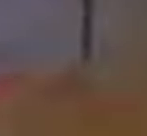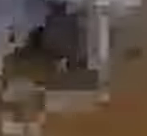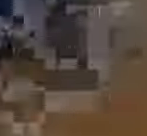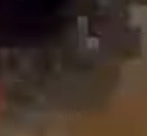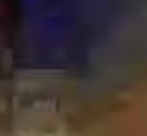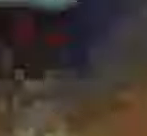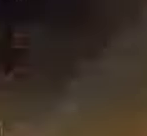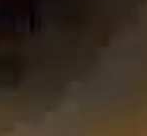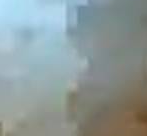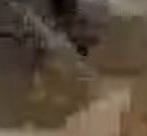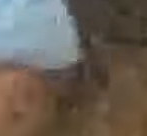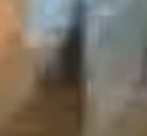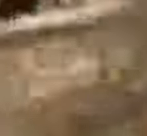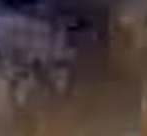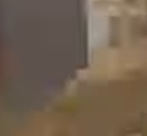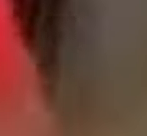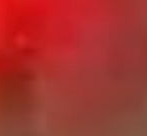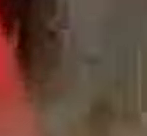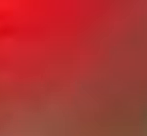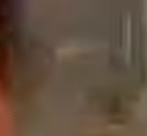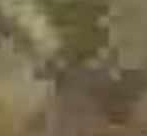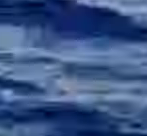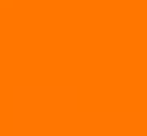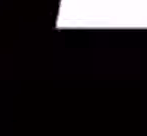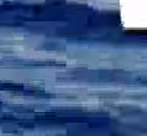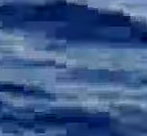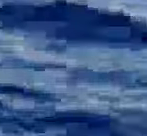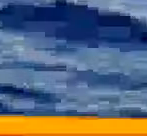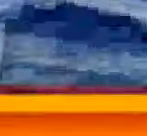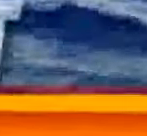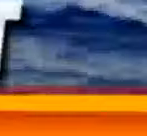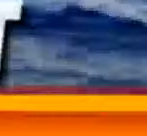Narito na iba pang malalaking balita sa frontline.